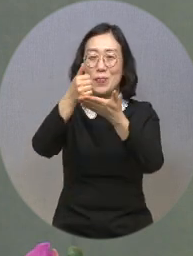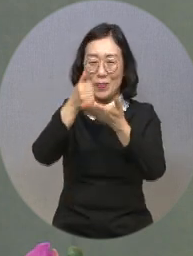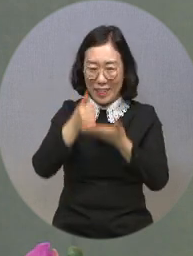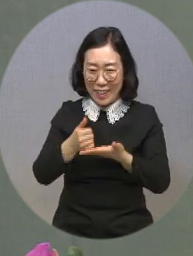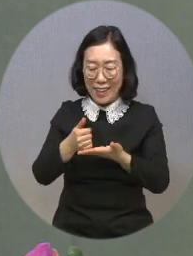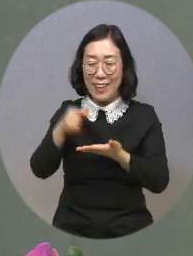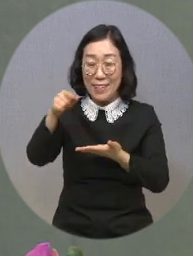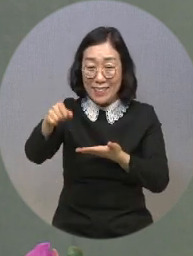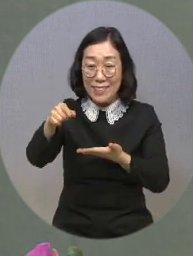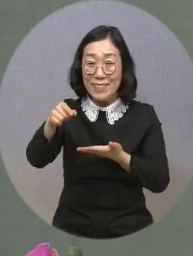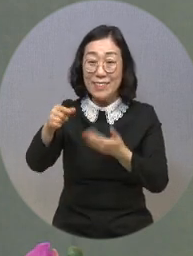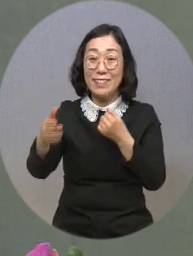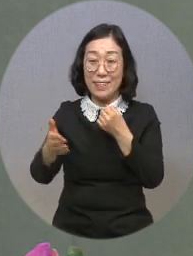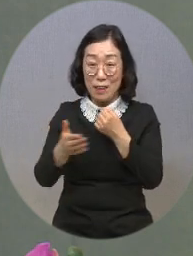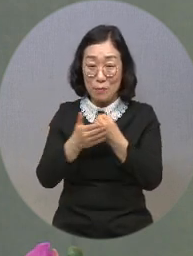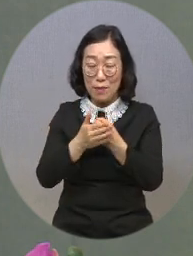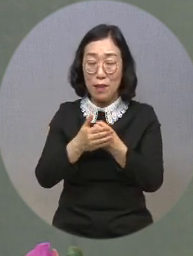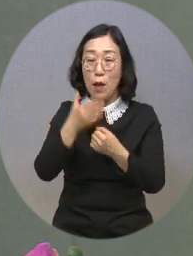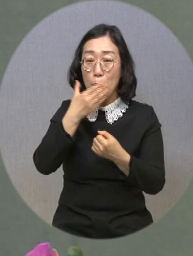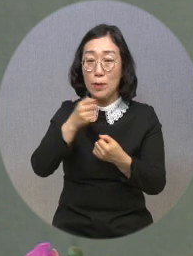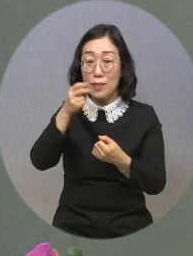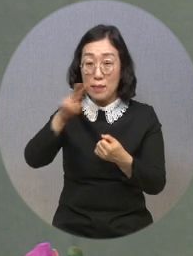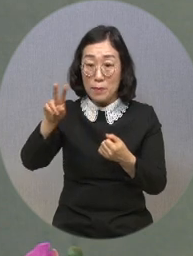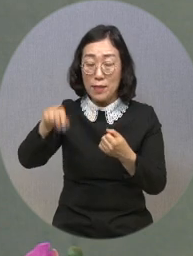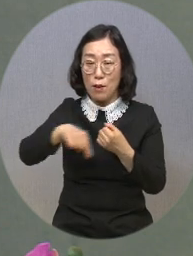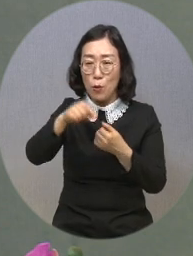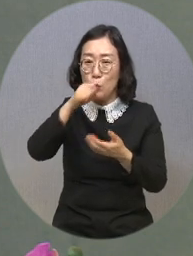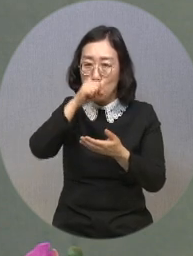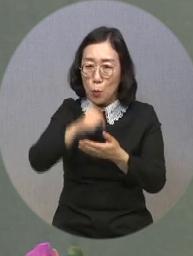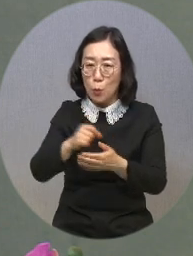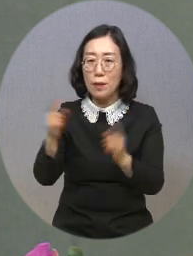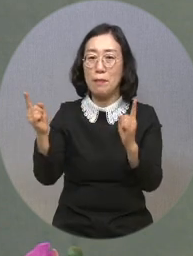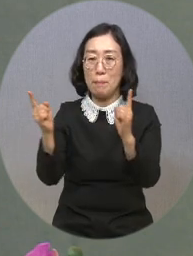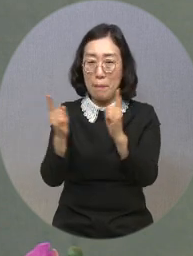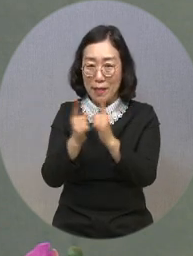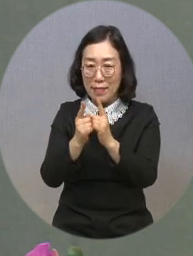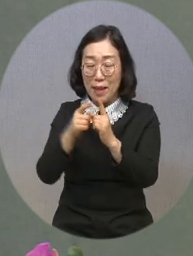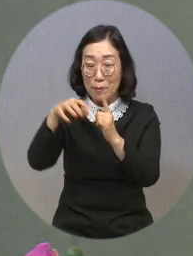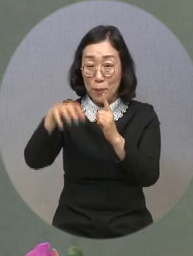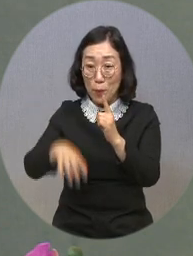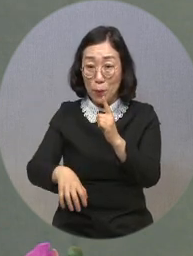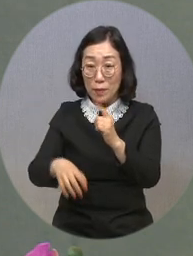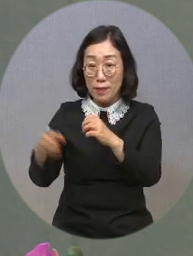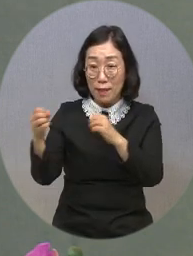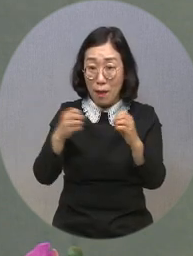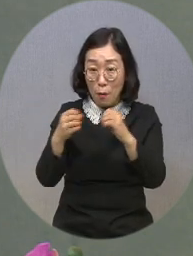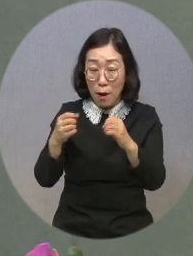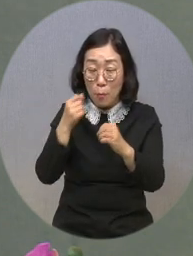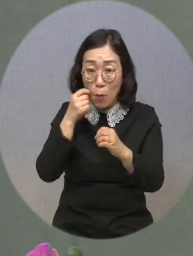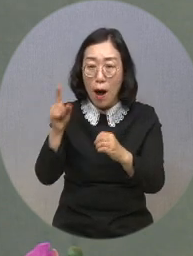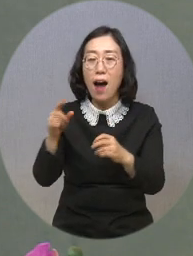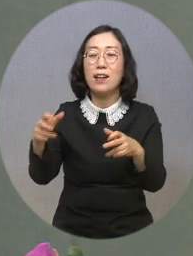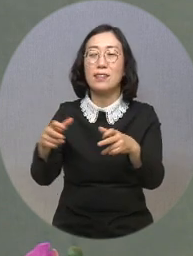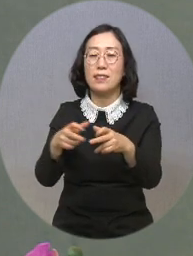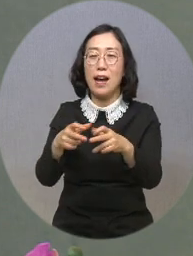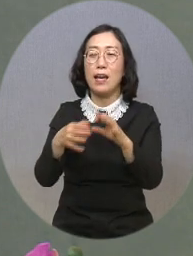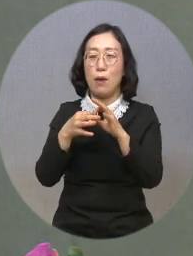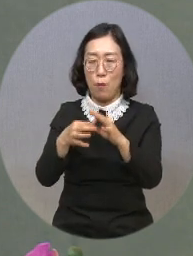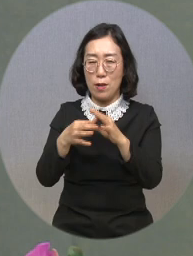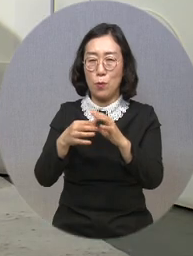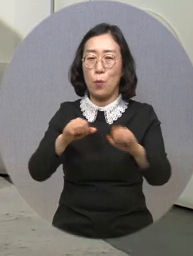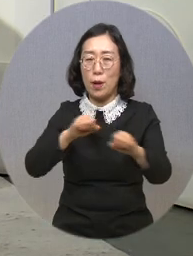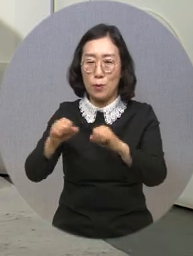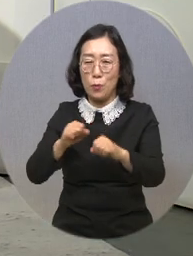네. 또 이 복지 TV에서 이런 좋은 네. 만남의 네. 계기가 마련되지 않았나 이런 네. 생각을